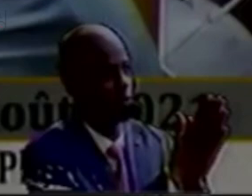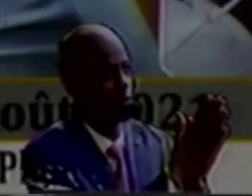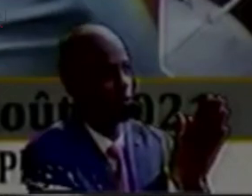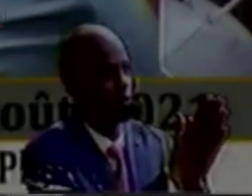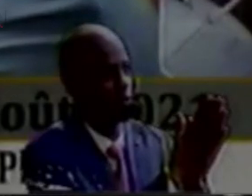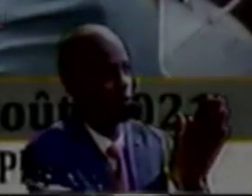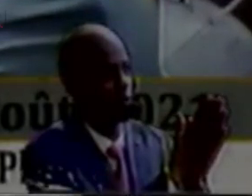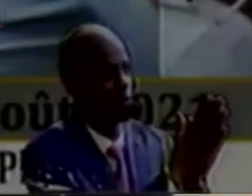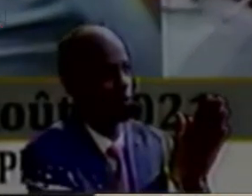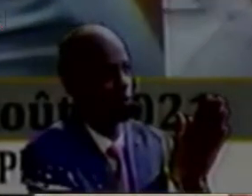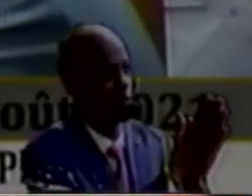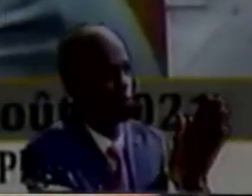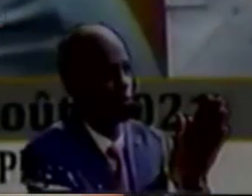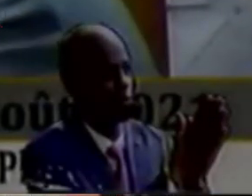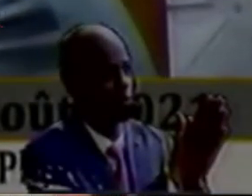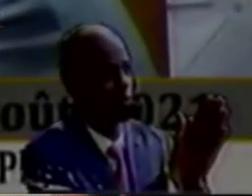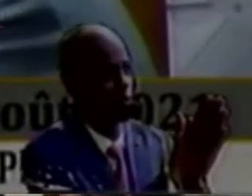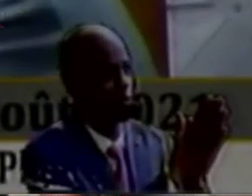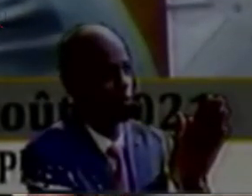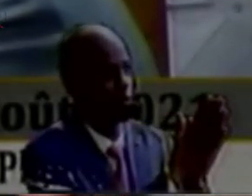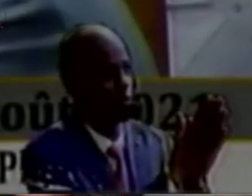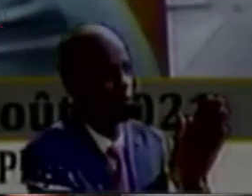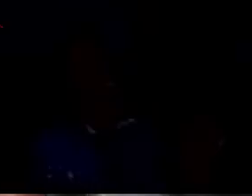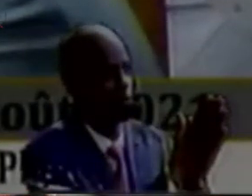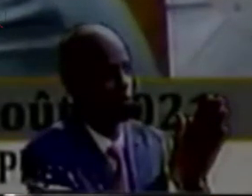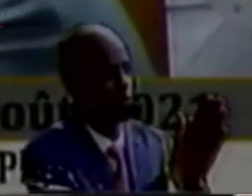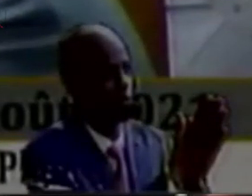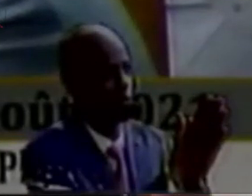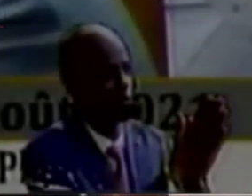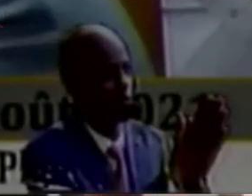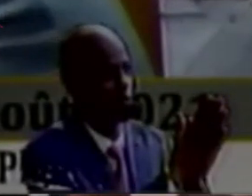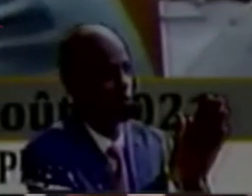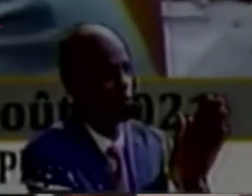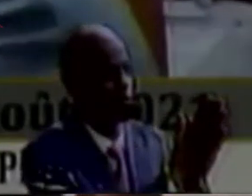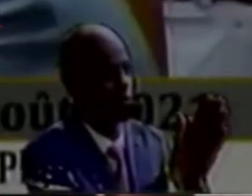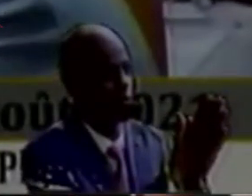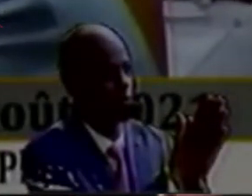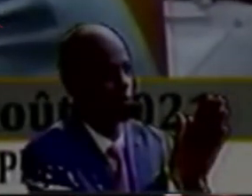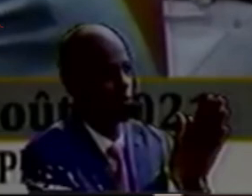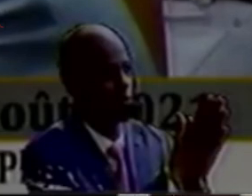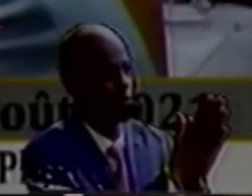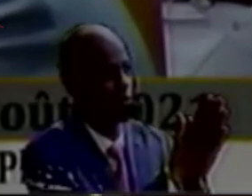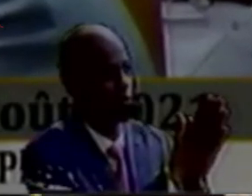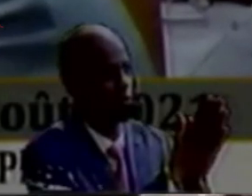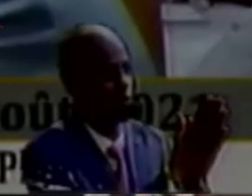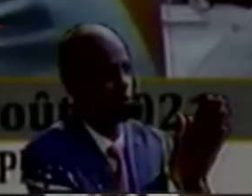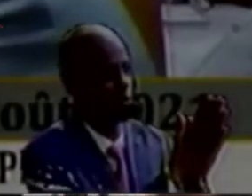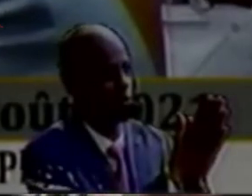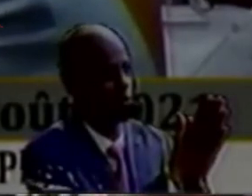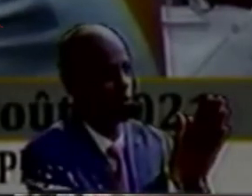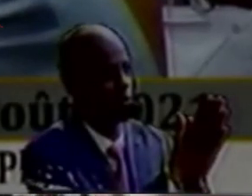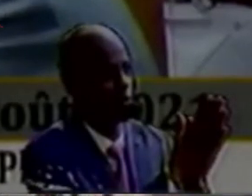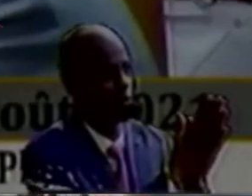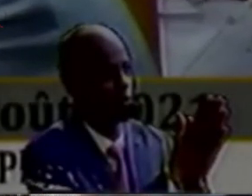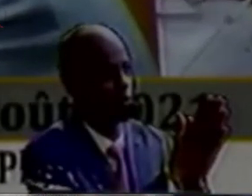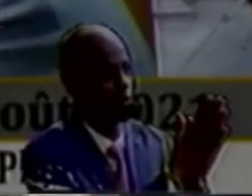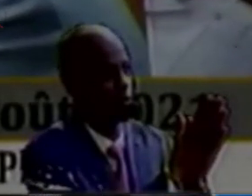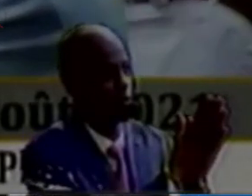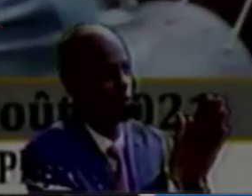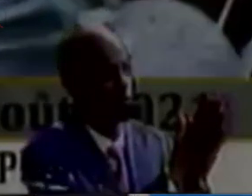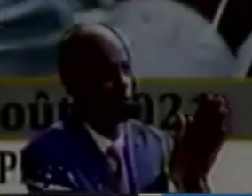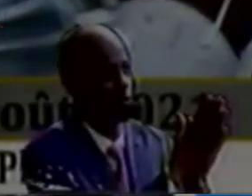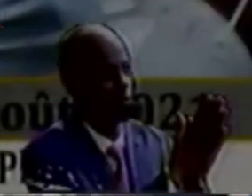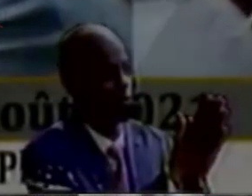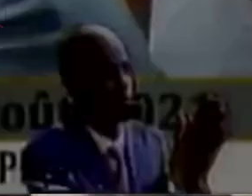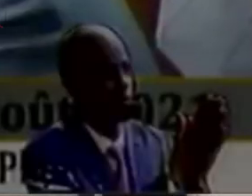autre catastrophe qui a surpris tout le monde, jusqu'aux spécialistes les mieux avertis. Après 11 ans,